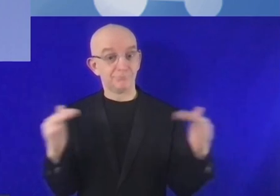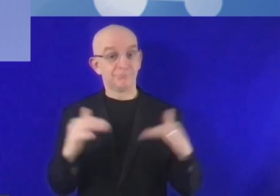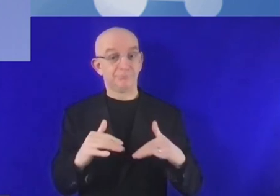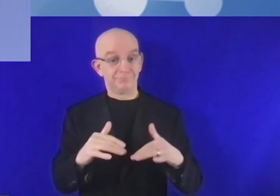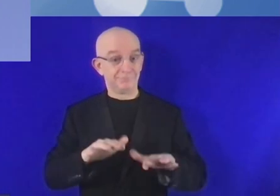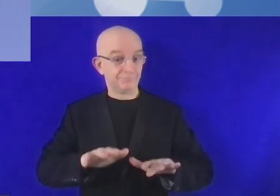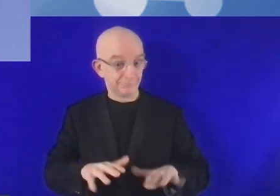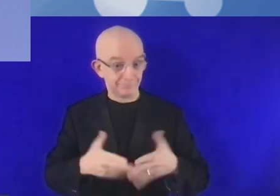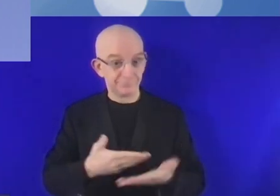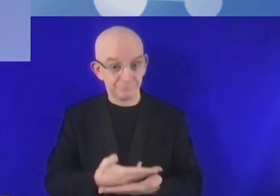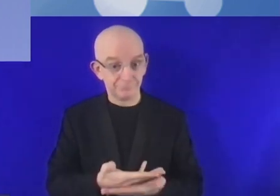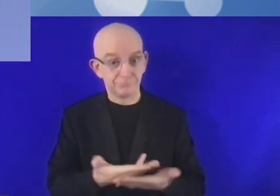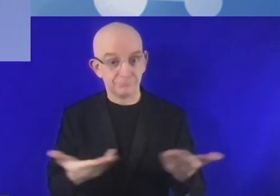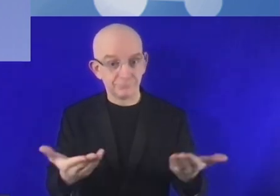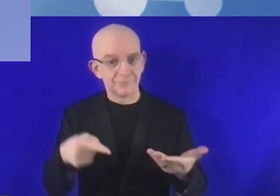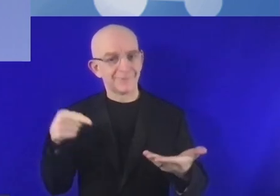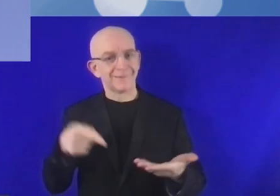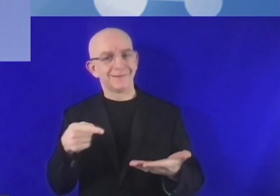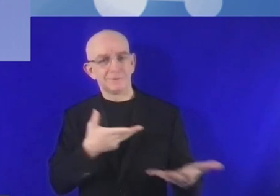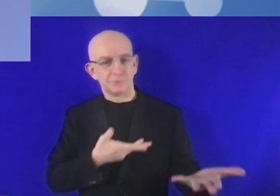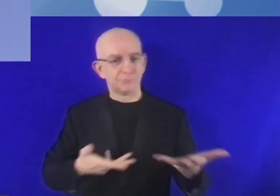mówić o cyfrowym świecie.